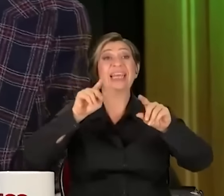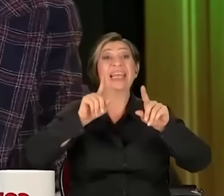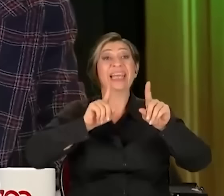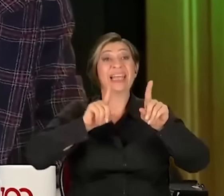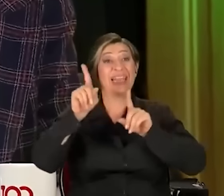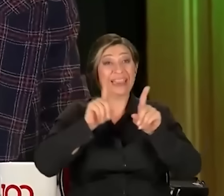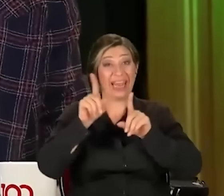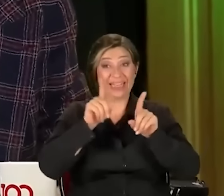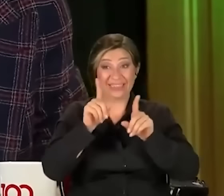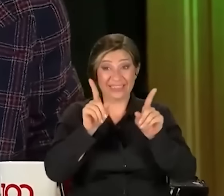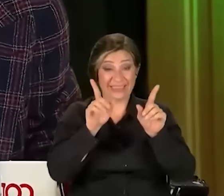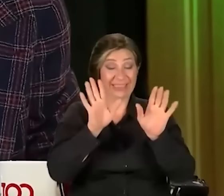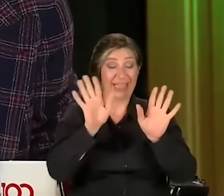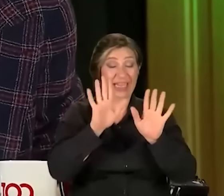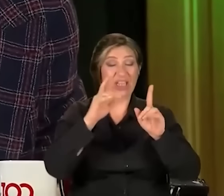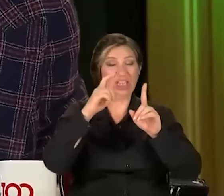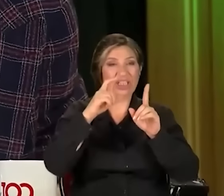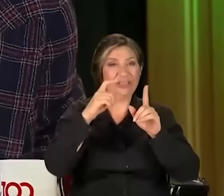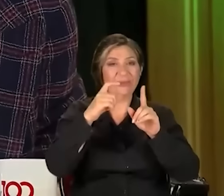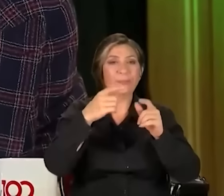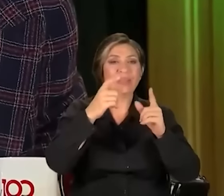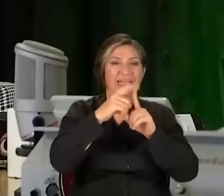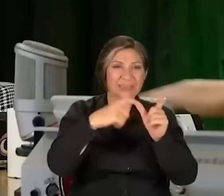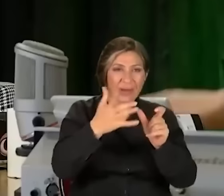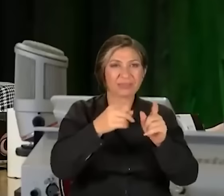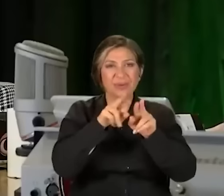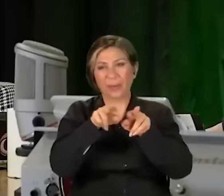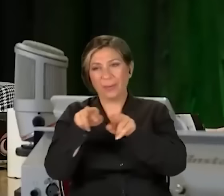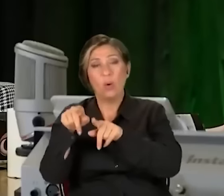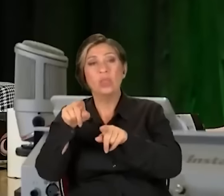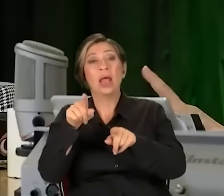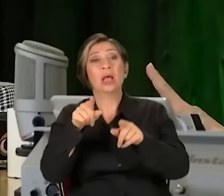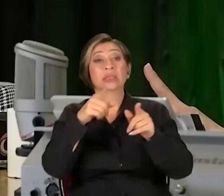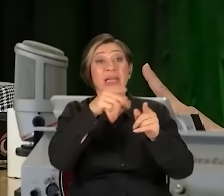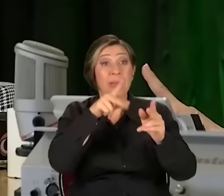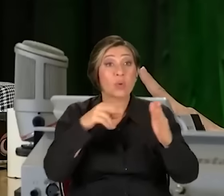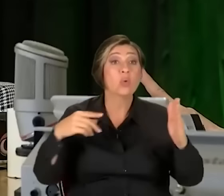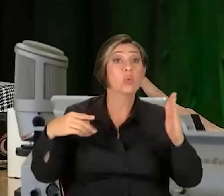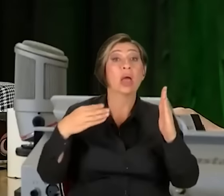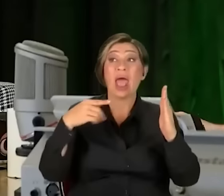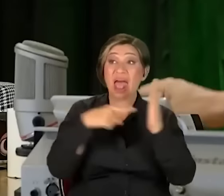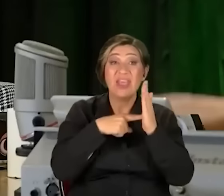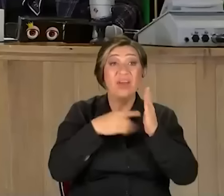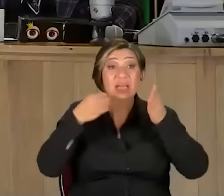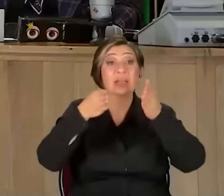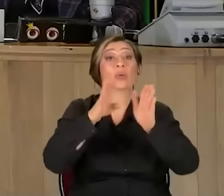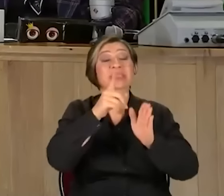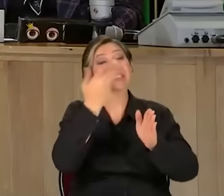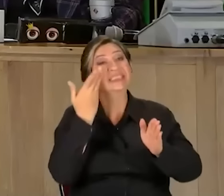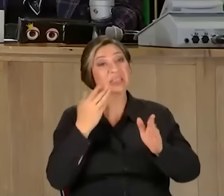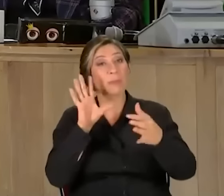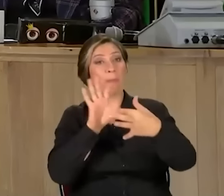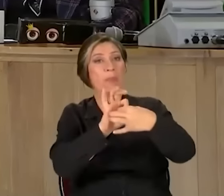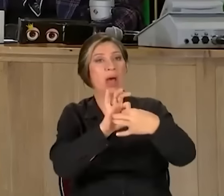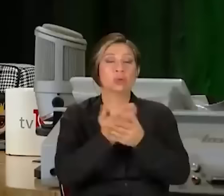dijital platformlar senin ulaştığın rakama ulaşamıyorlar. Ve bu sadakate en önemli şey, seyirci sadakati. Bu